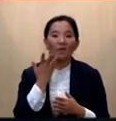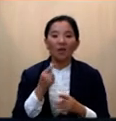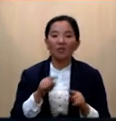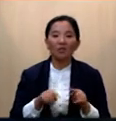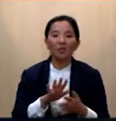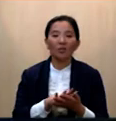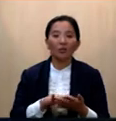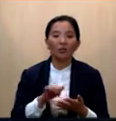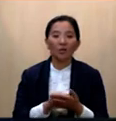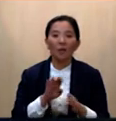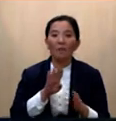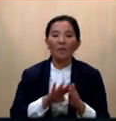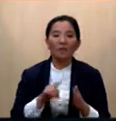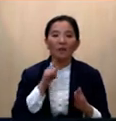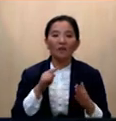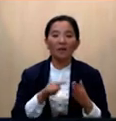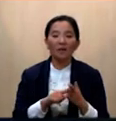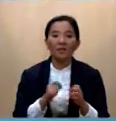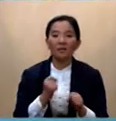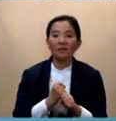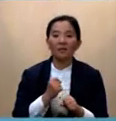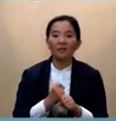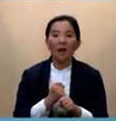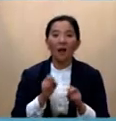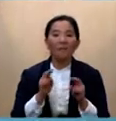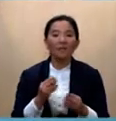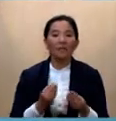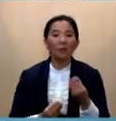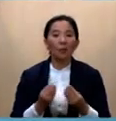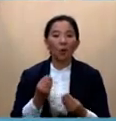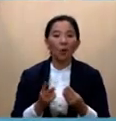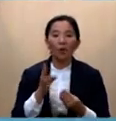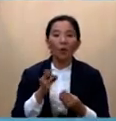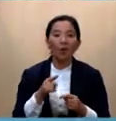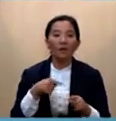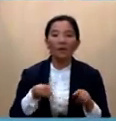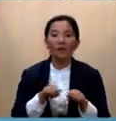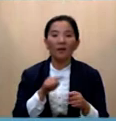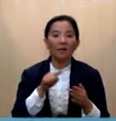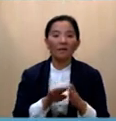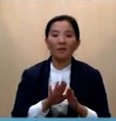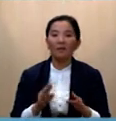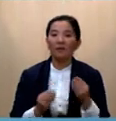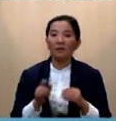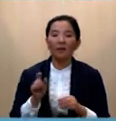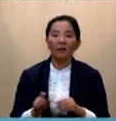незначительное нарушение, без касания, я вот сделаю опасную игру, но не касайся игрока.